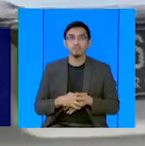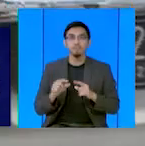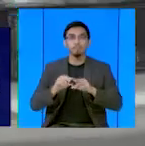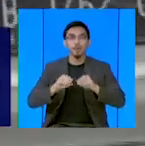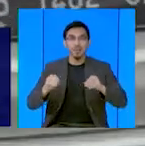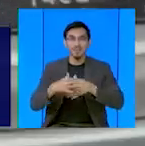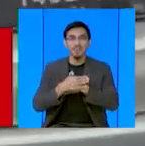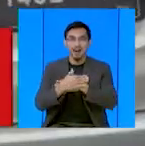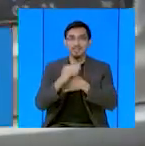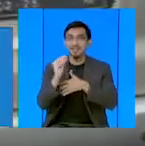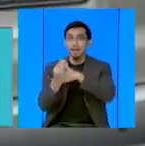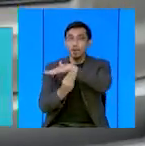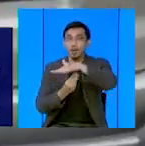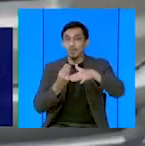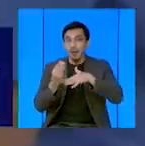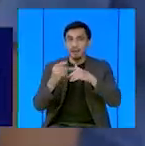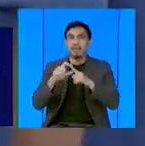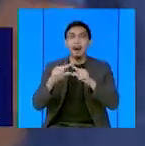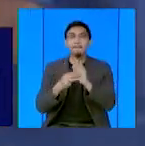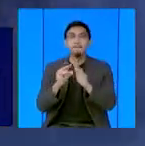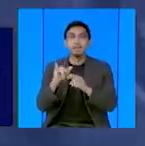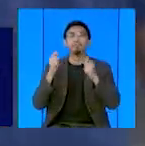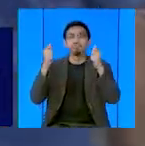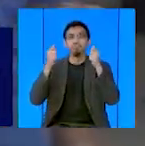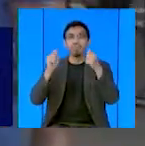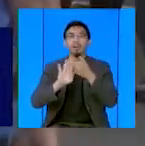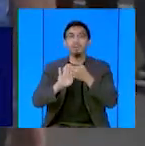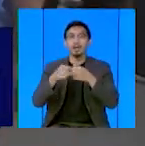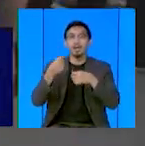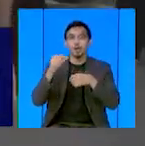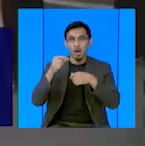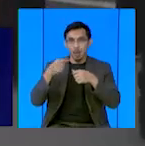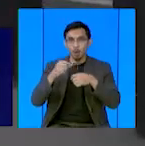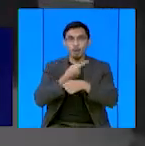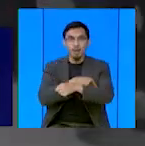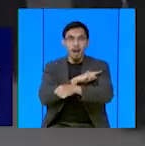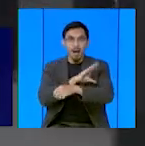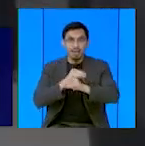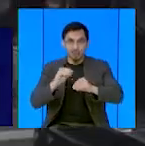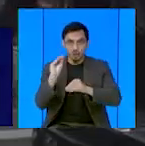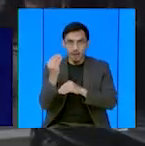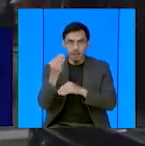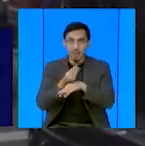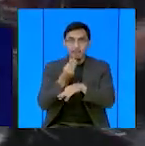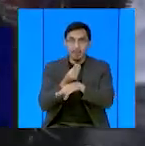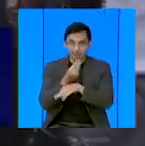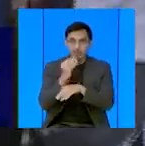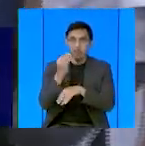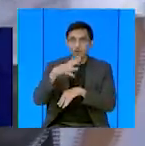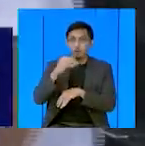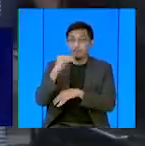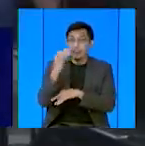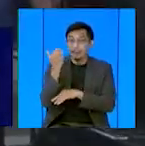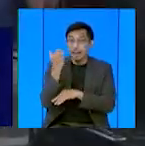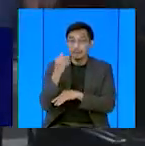Puluhan pramudi Trans Jabodetabek Perum Damri berunjuk rasa di depan gedung Dinas Tenaga Kerja DKI Jakarta di Gambir, Jakarta Pusat Jumat